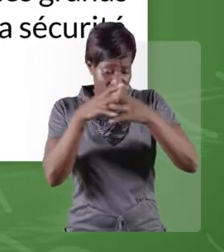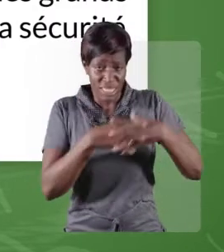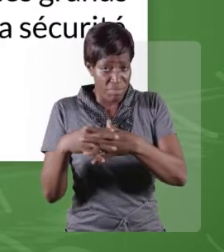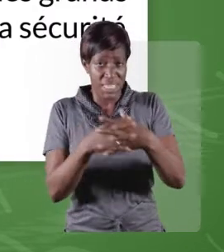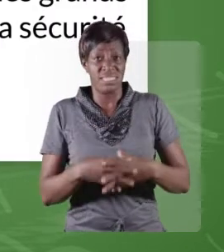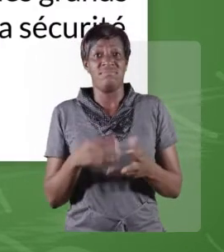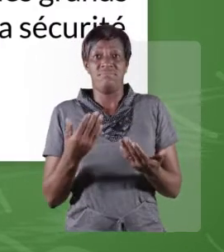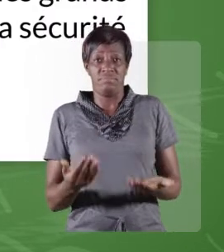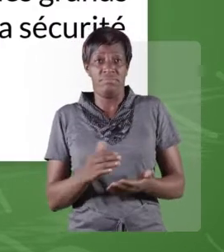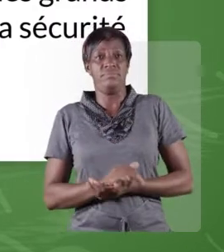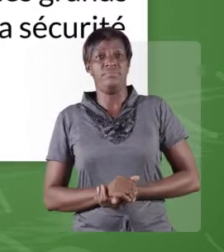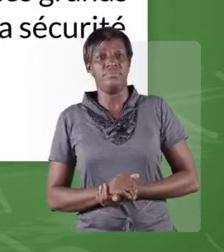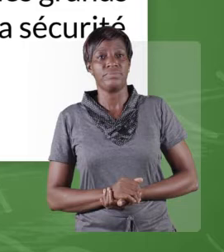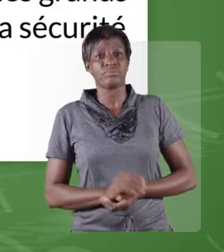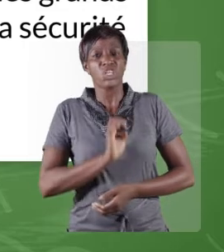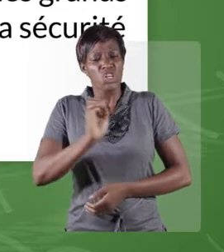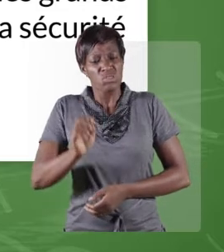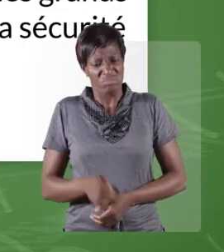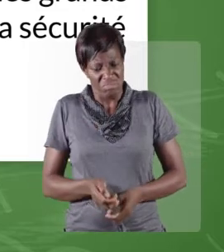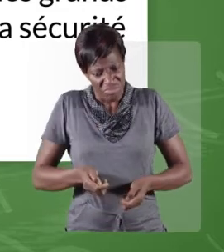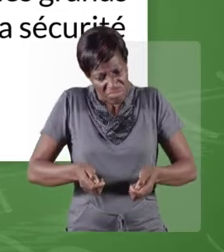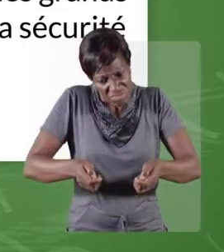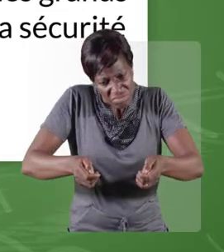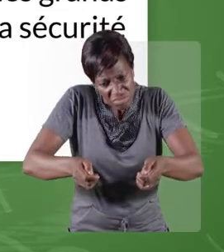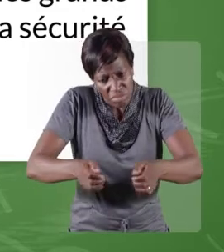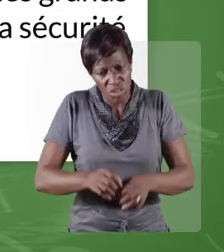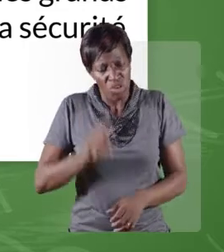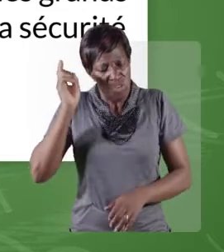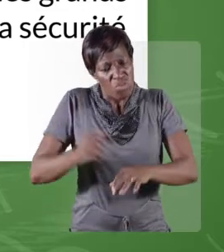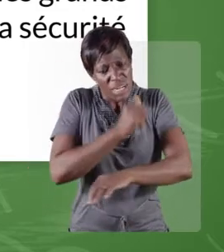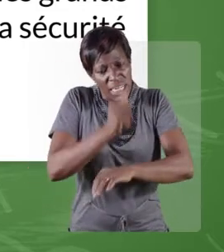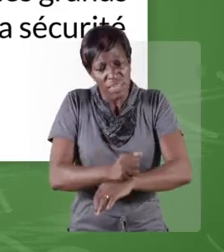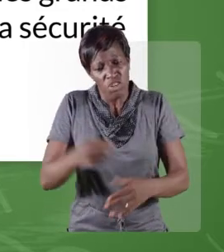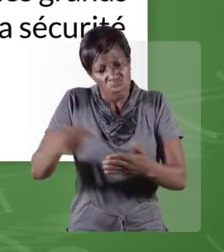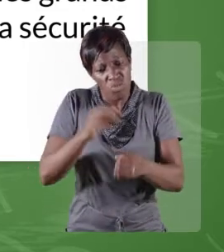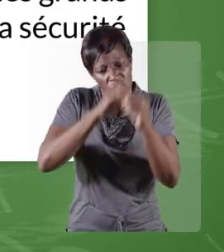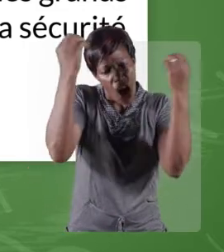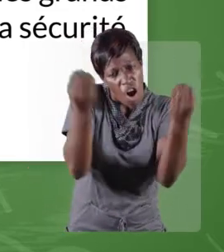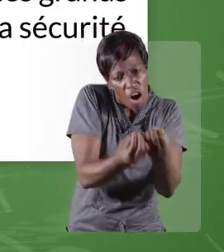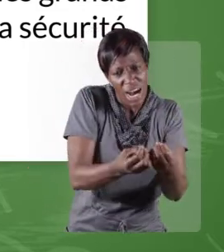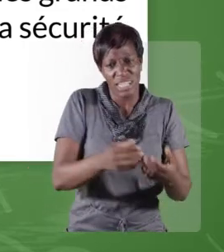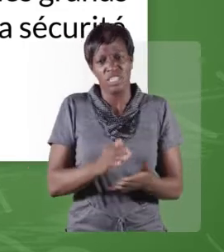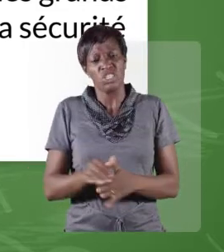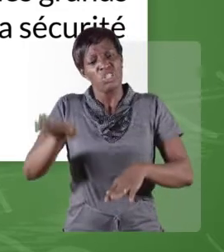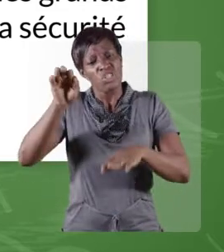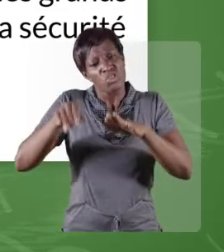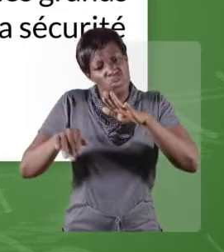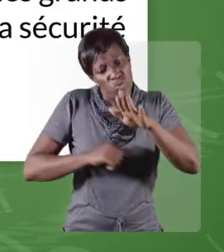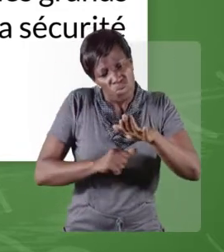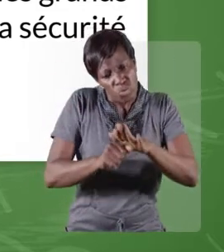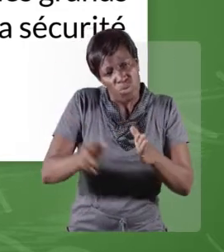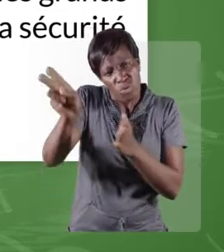une organisation internationale fondée sur le principe d'une égale souveraineté de tous les